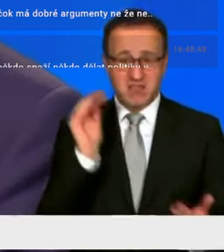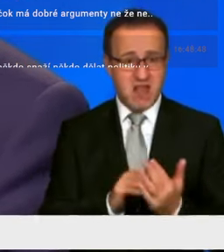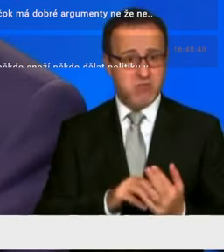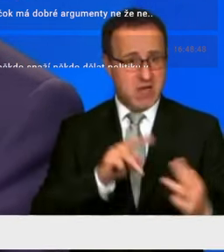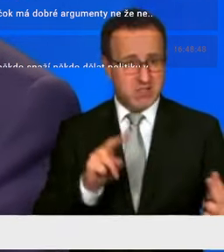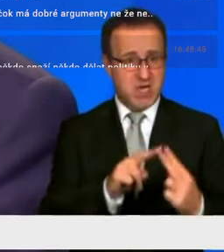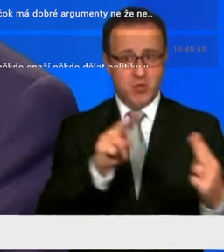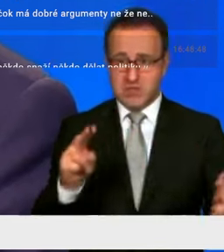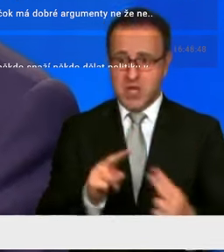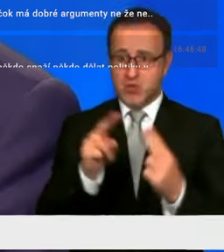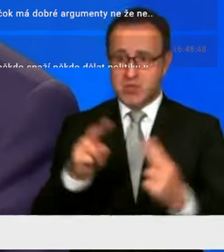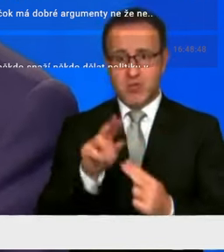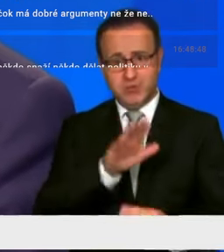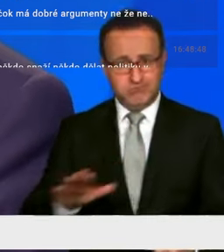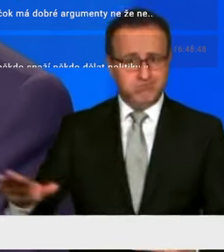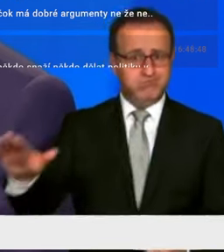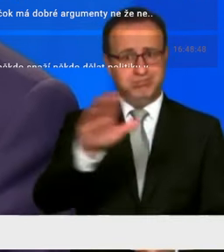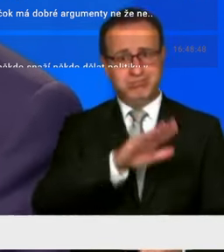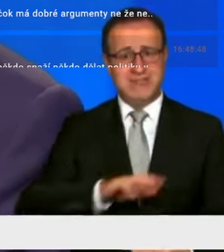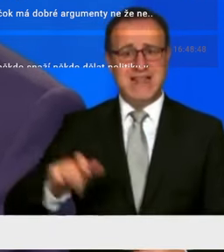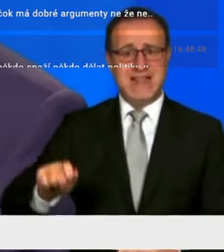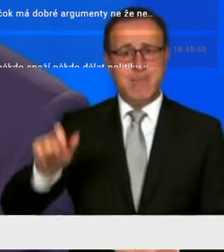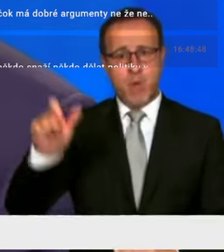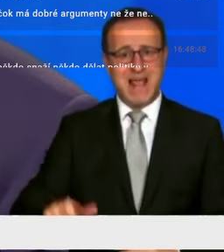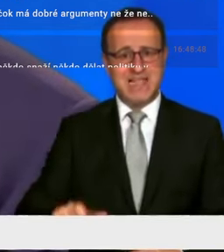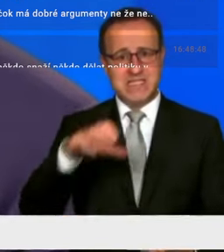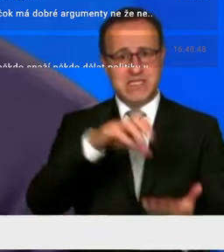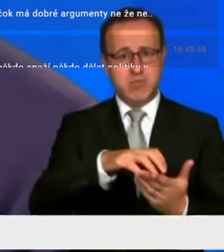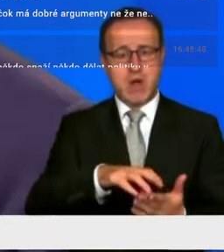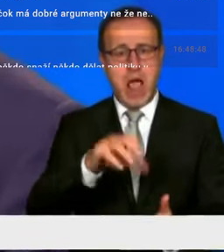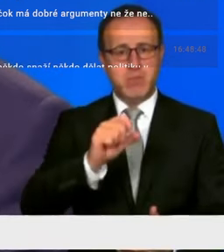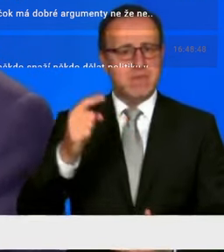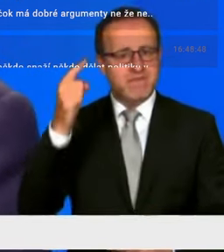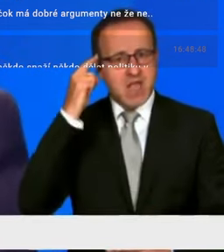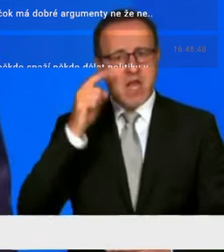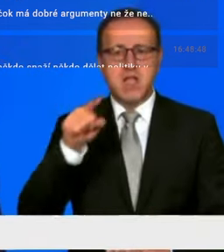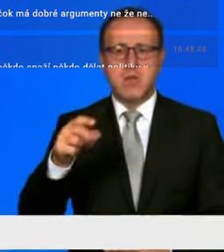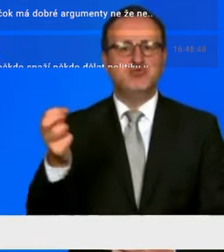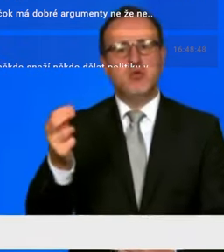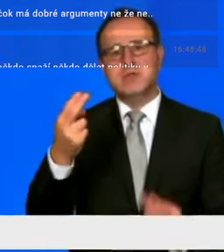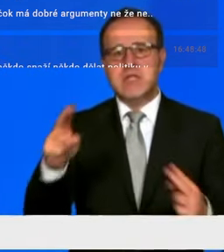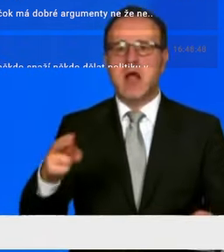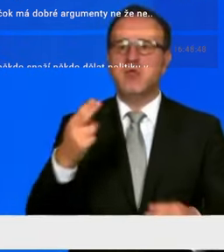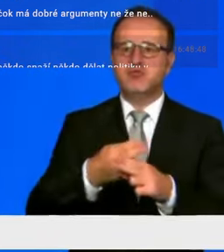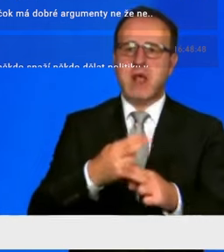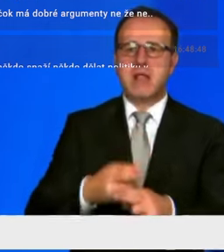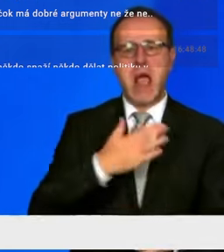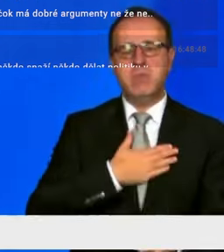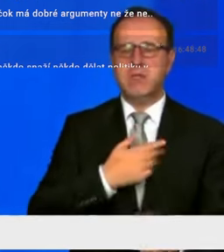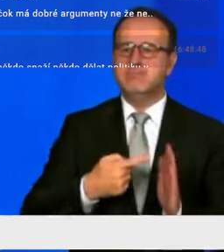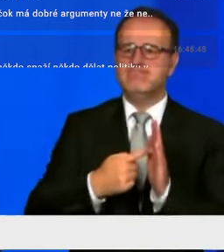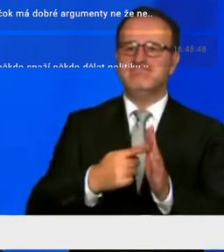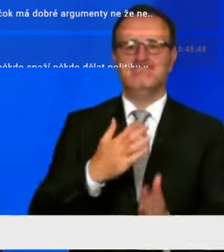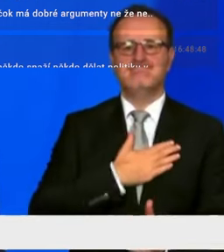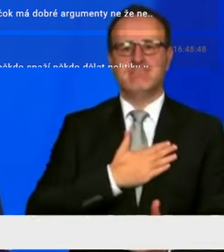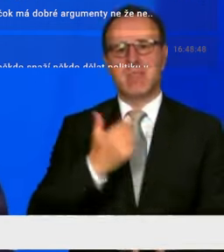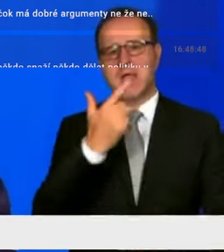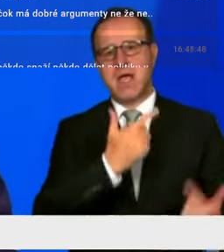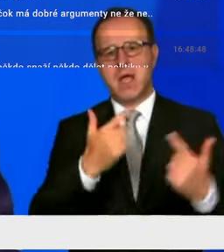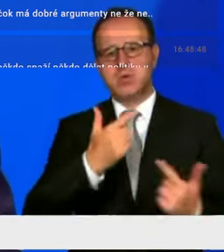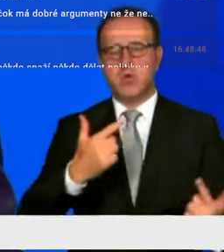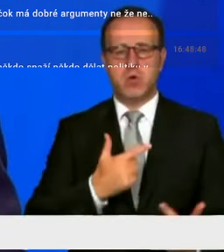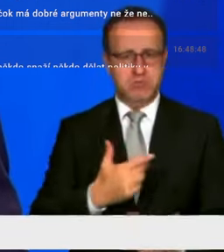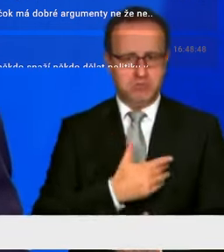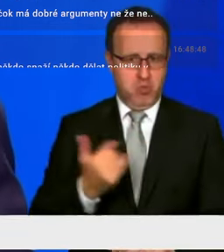navzájom naprieč celým tým diplomatickým zborom aby sme vedeli čo sa v daných krajinách deje A aby sme prezentovali aj svoje postoje to úplne legitímne